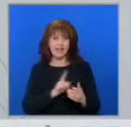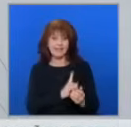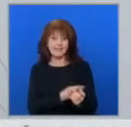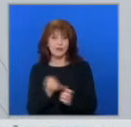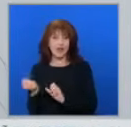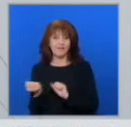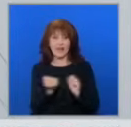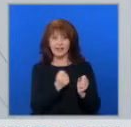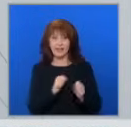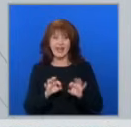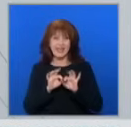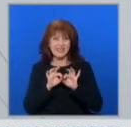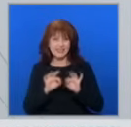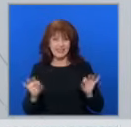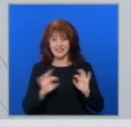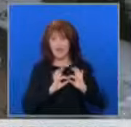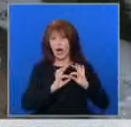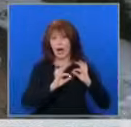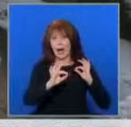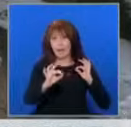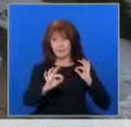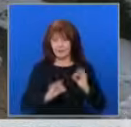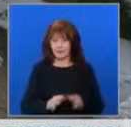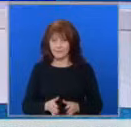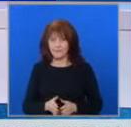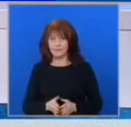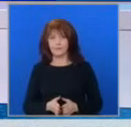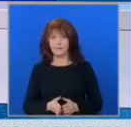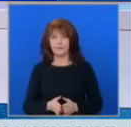скъсаха километри от кабелите и пълната им подмяна изисква време.